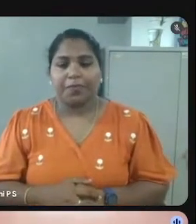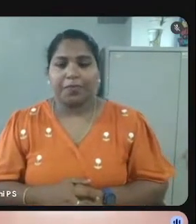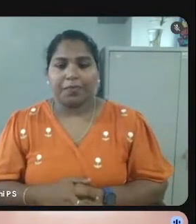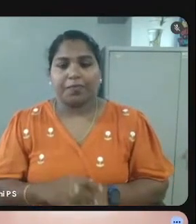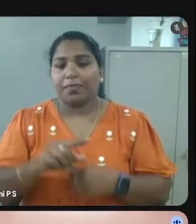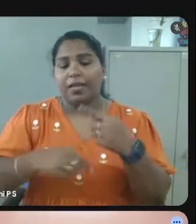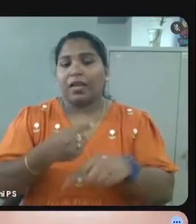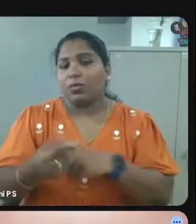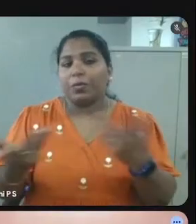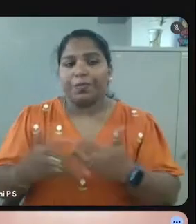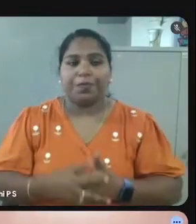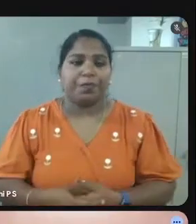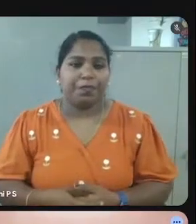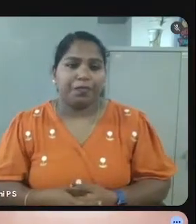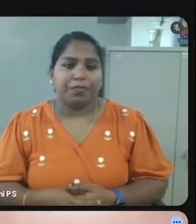അടുത്തതായി